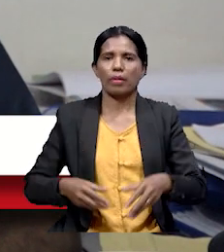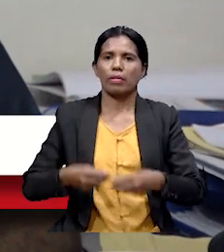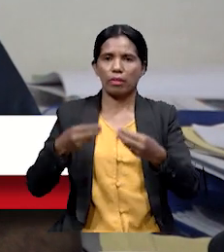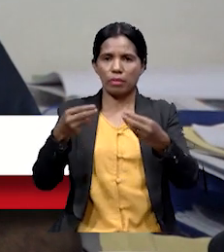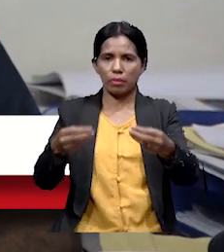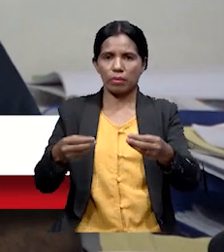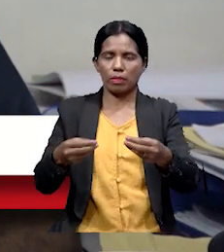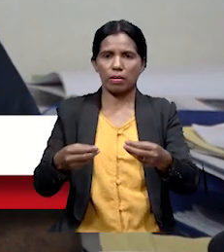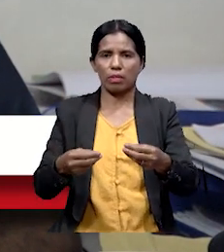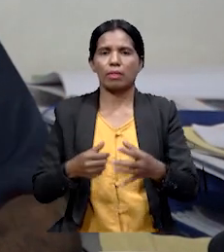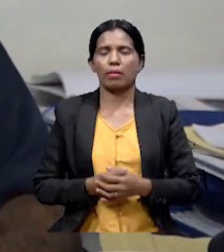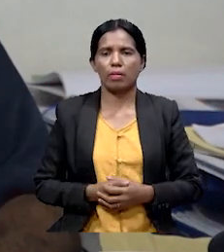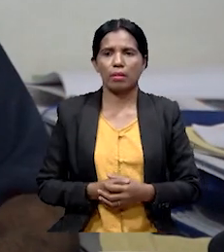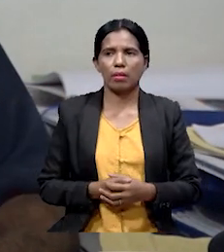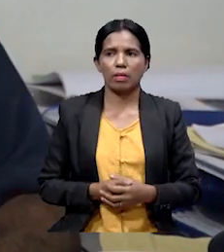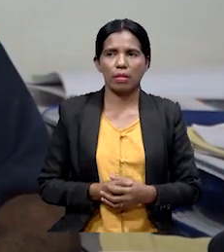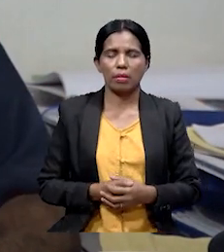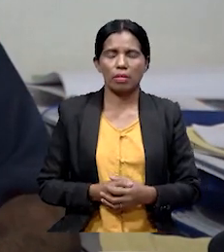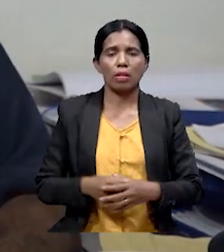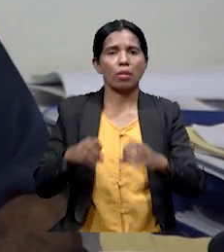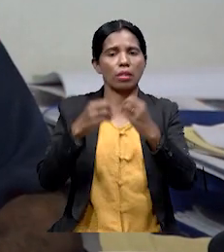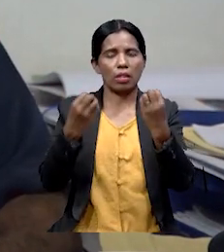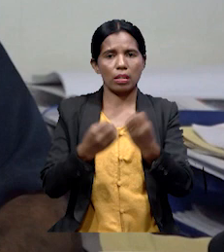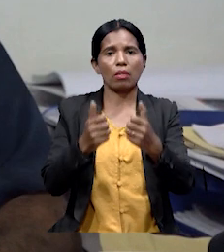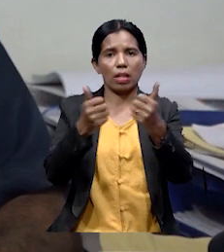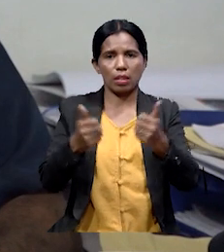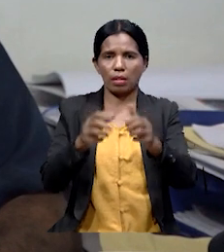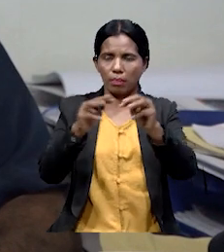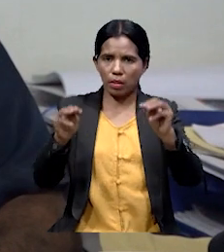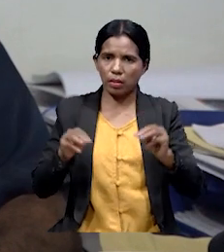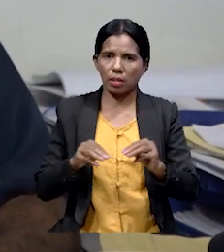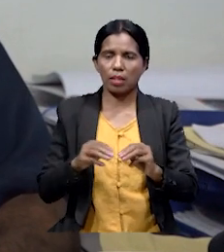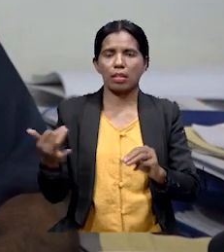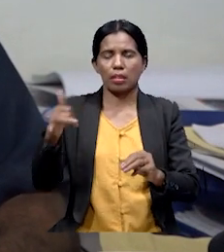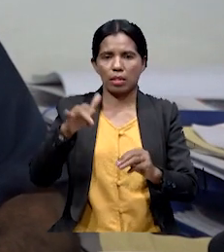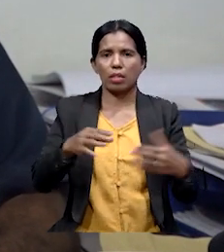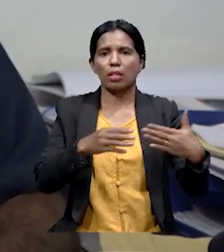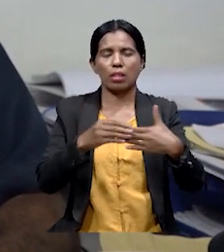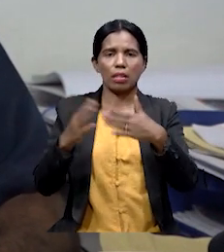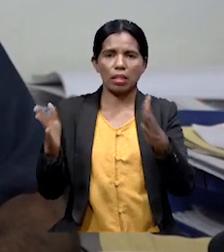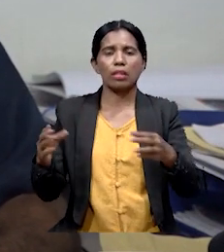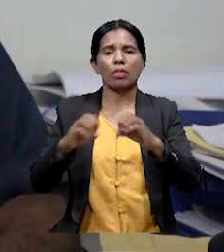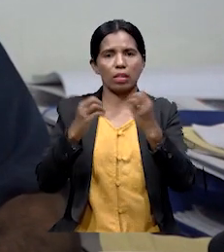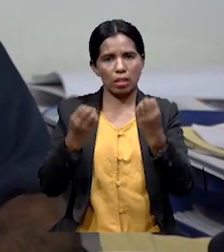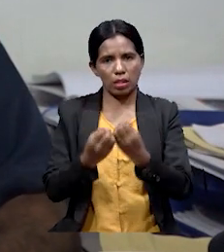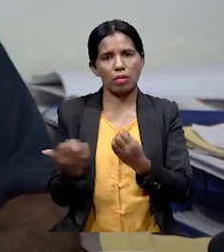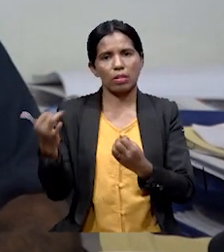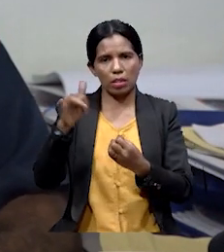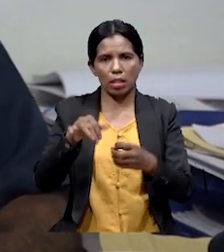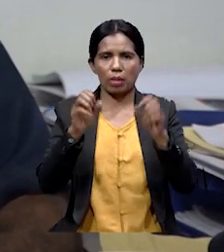iha kara organizasaun e mos ba iha liderança organizasaun ne para atu ne